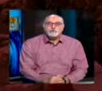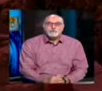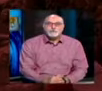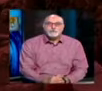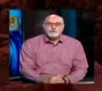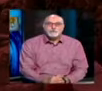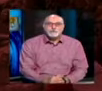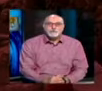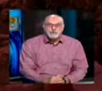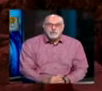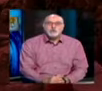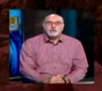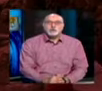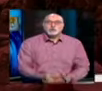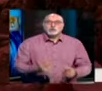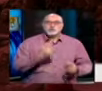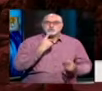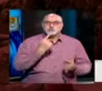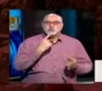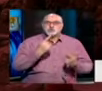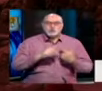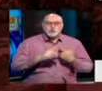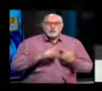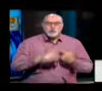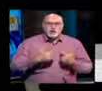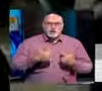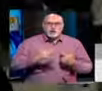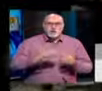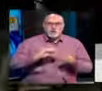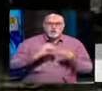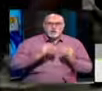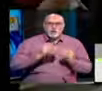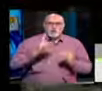المغاربة، انظروا من استنزف المياه.